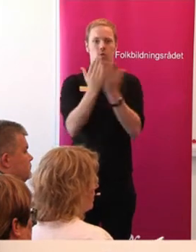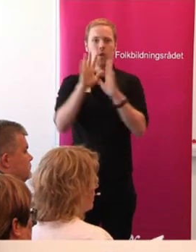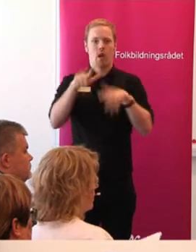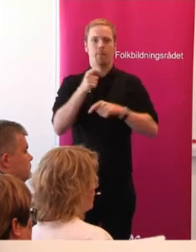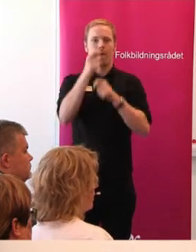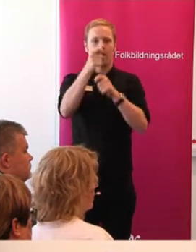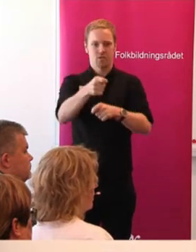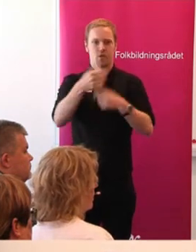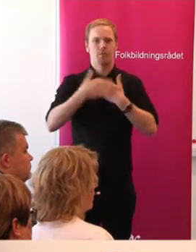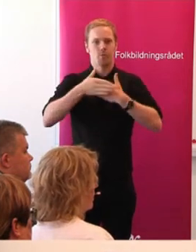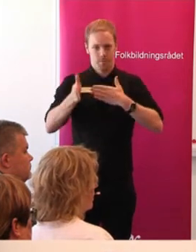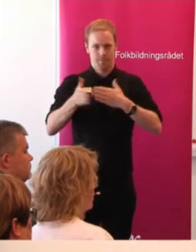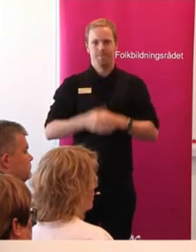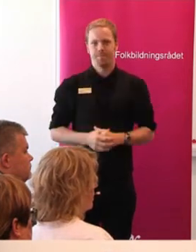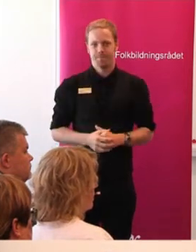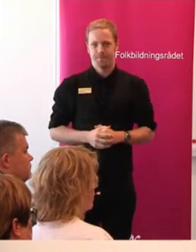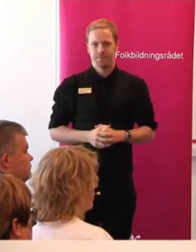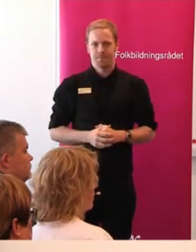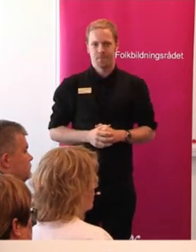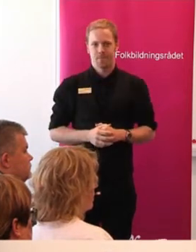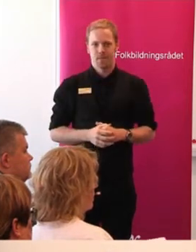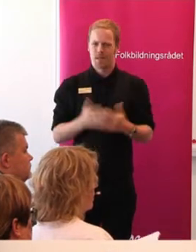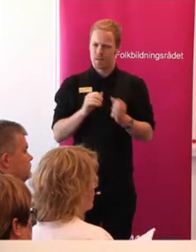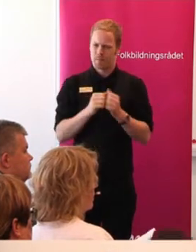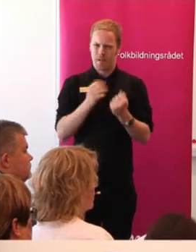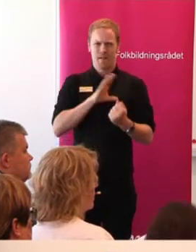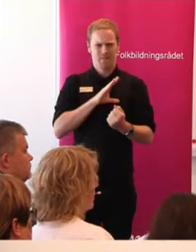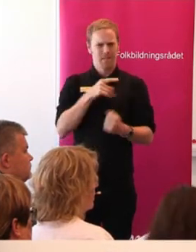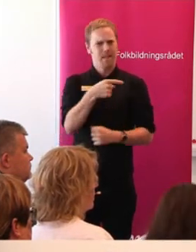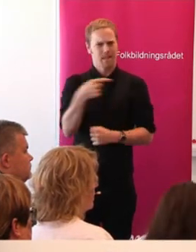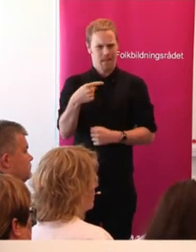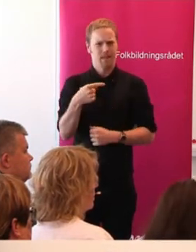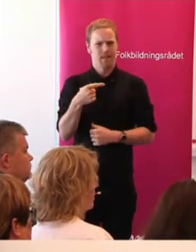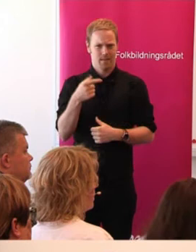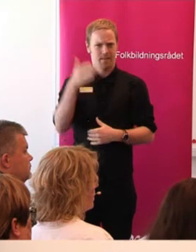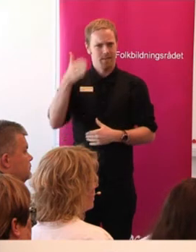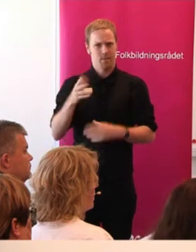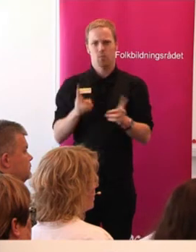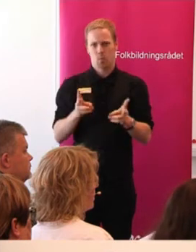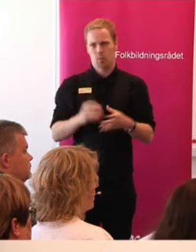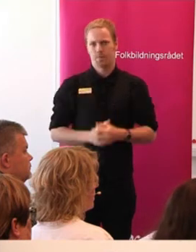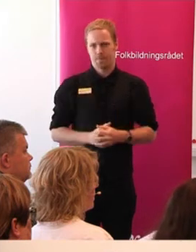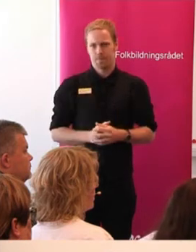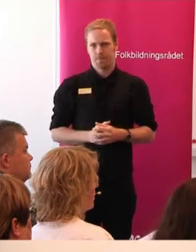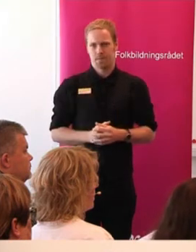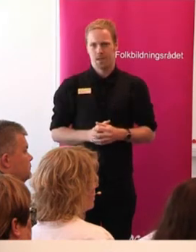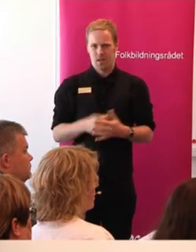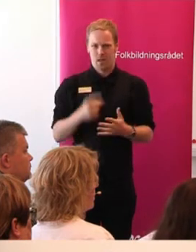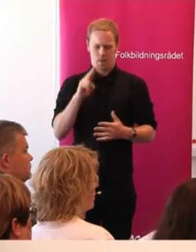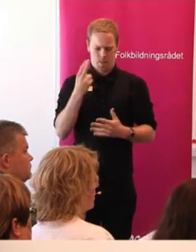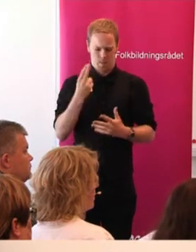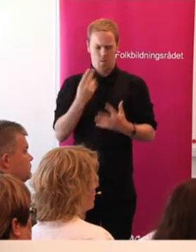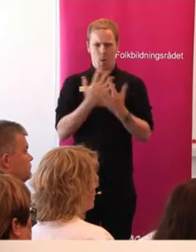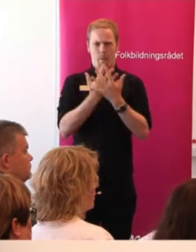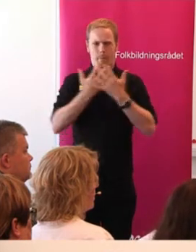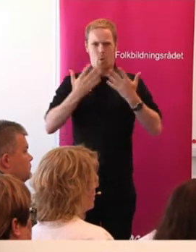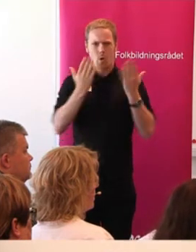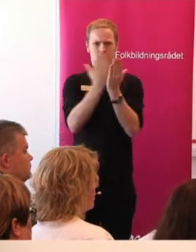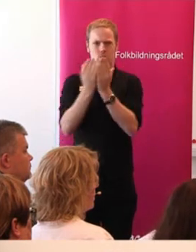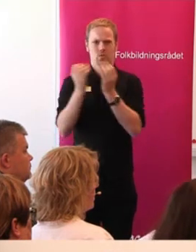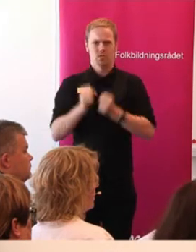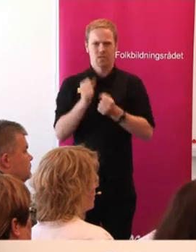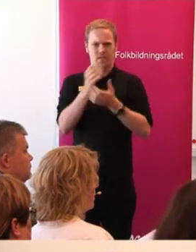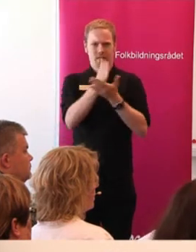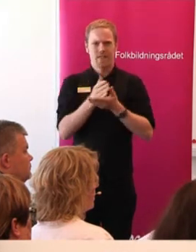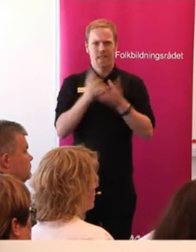Det som är baksidan av det för oss, det är att allt fler folkhögskolor måste dela på en kaka som är ganska oföränderlig.